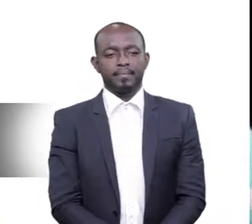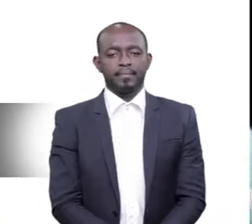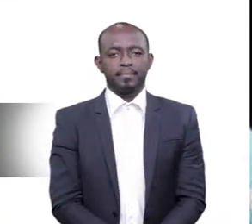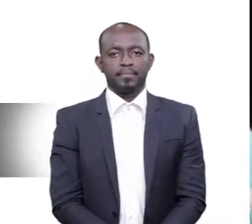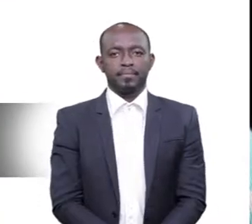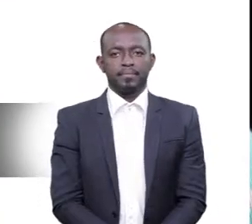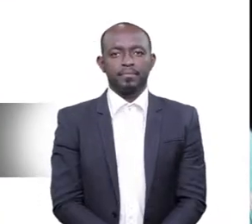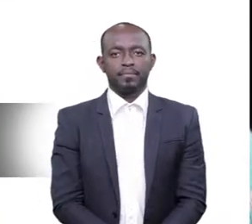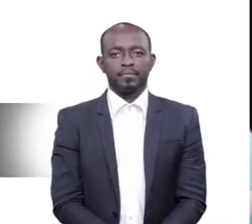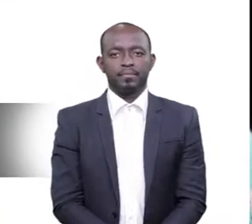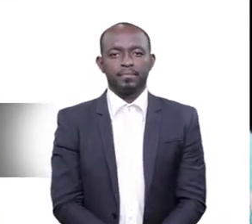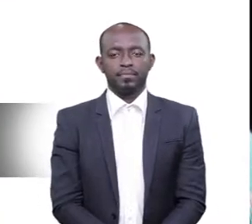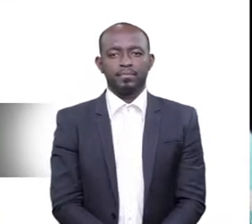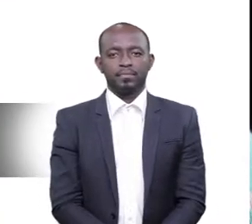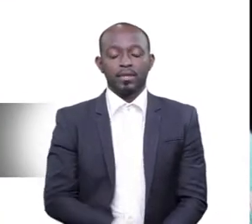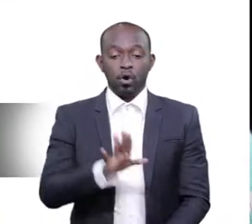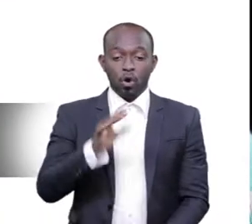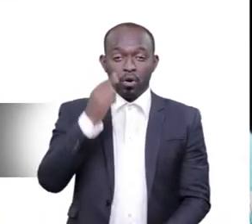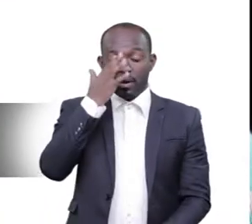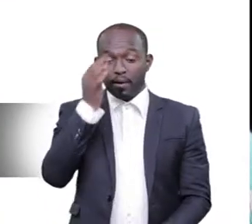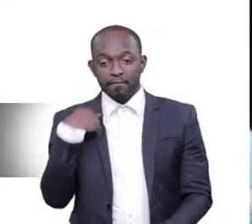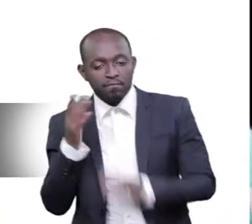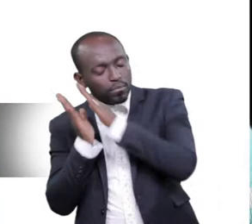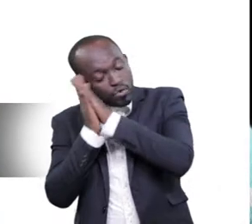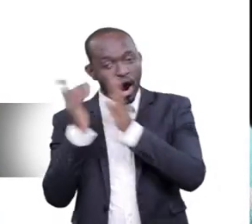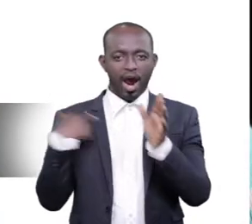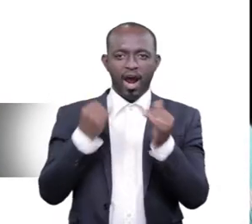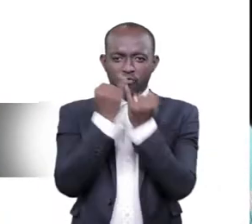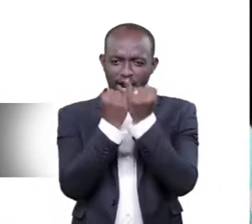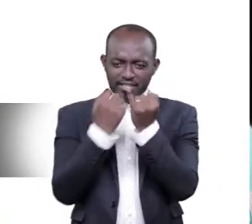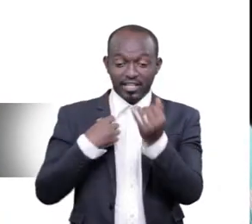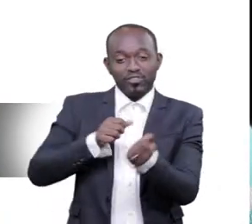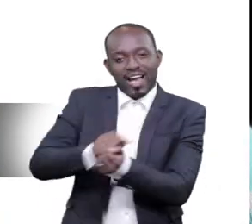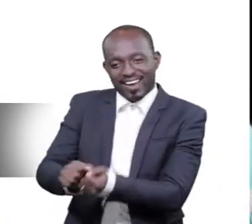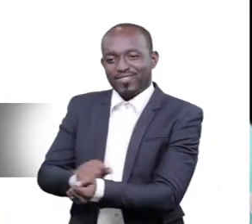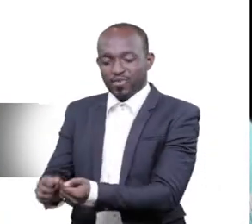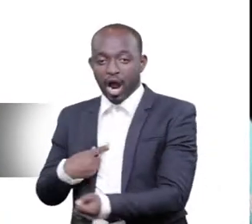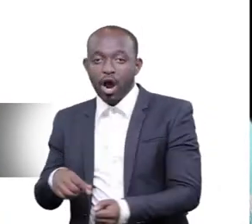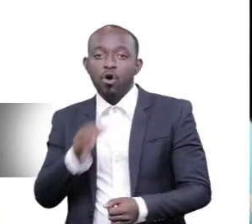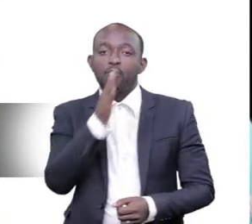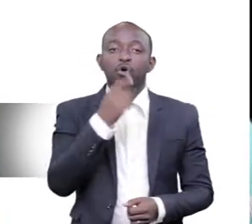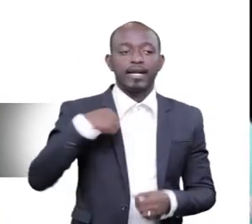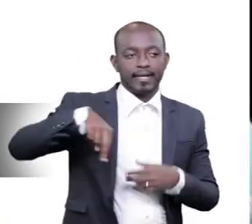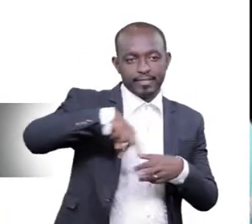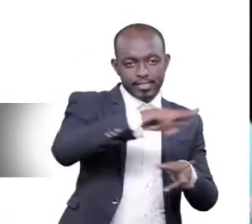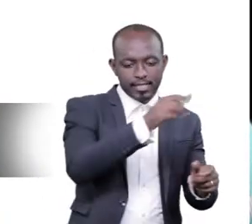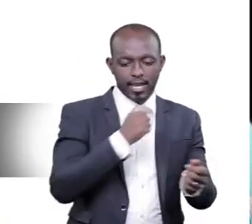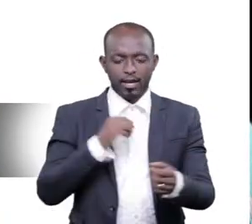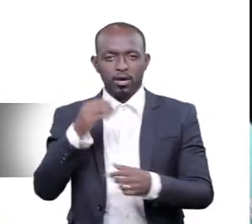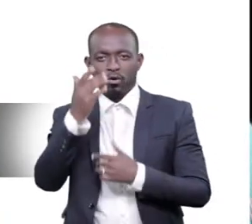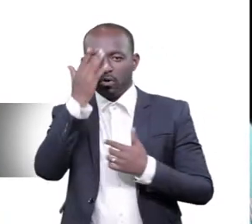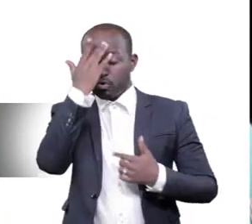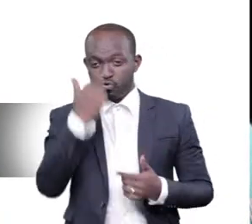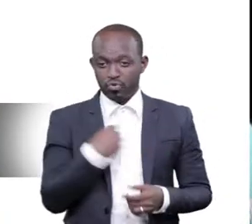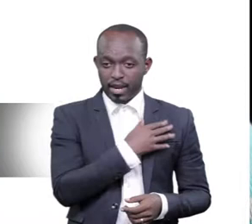noneho ndabyuka ndafara kwa gatandatu umugore yari yagiye gusenga n'abana bagiye sinzi aho